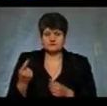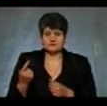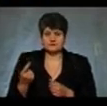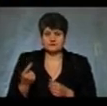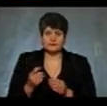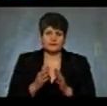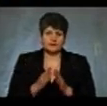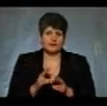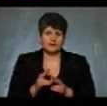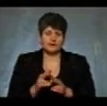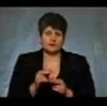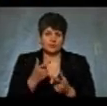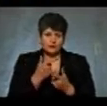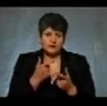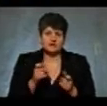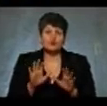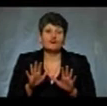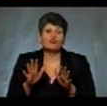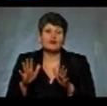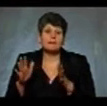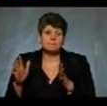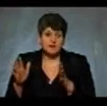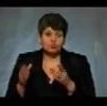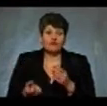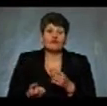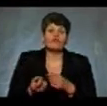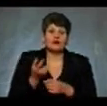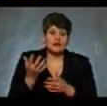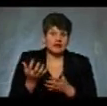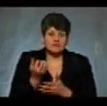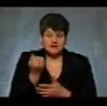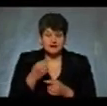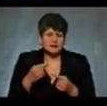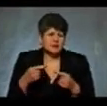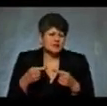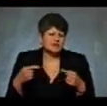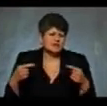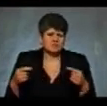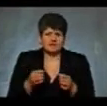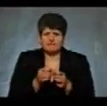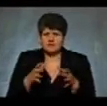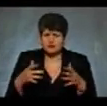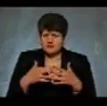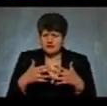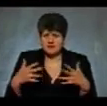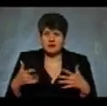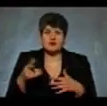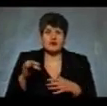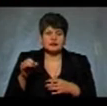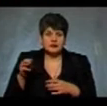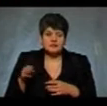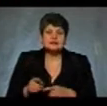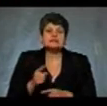застерегти їх, що у разі випадків виявлення ними різного роду вибухонебезпечних предметів, в тому числі гранат,